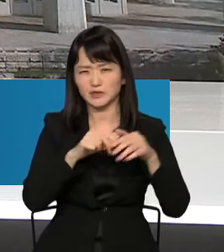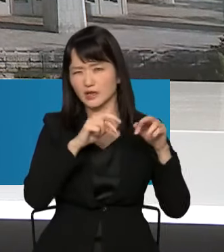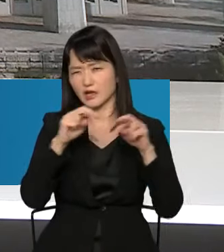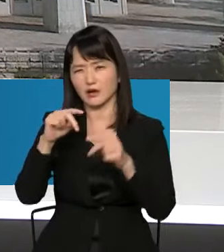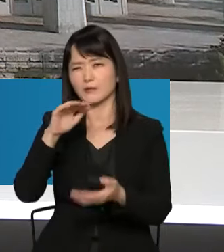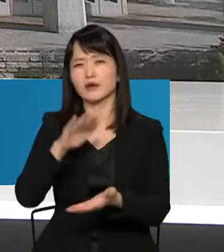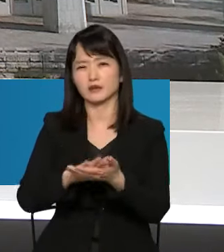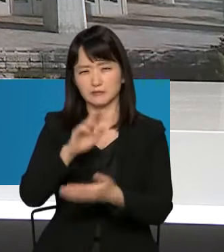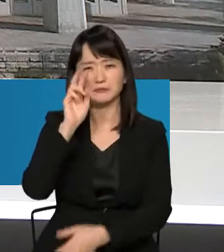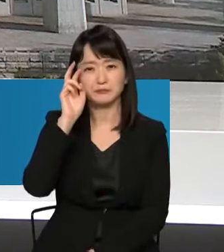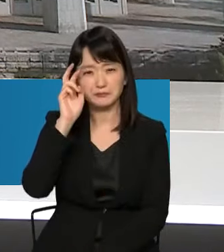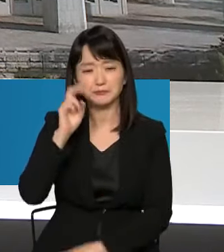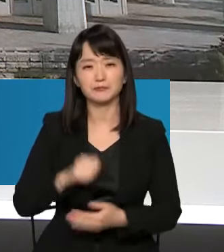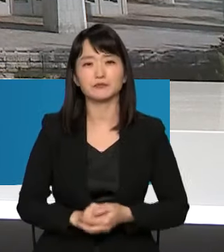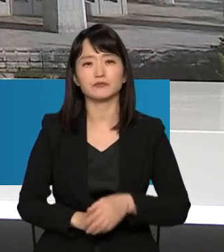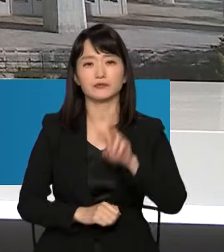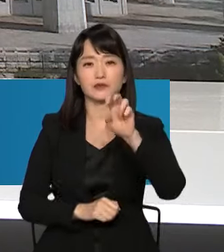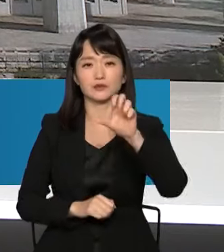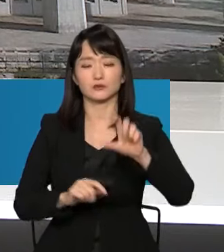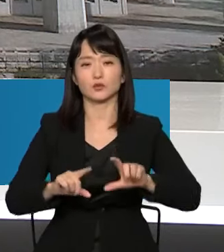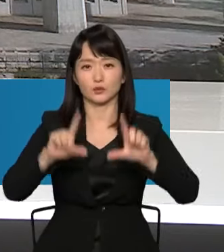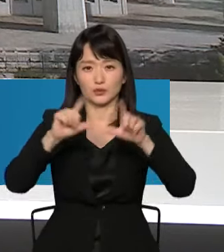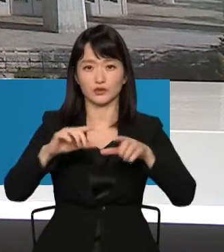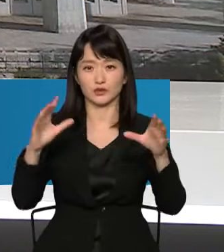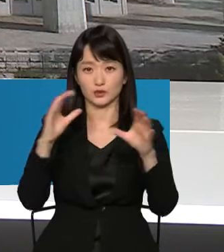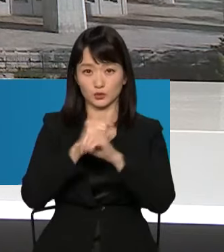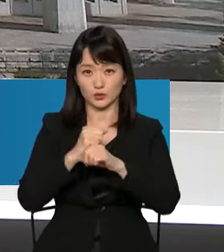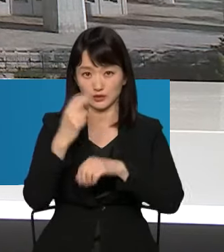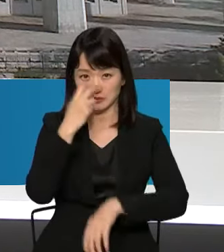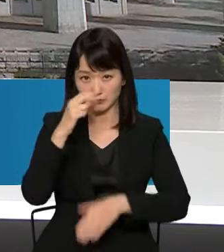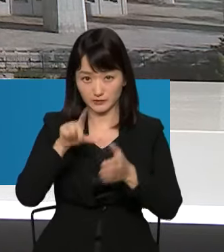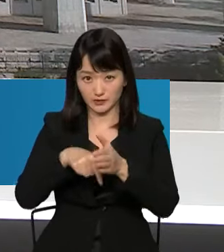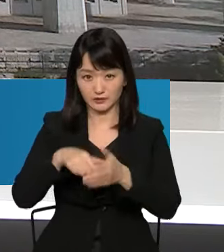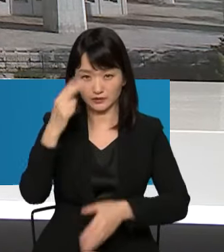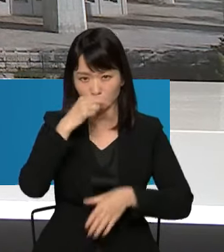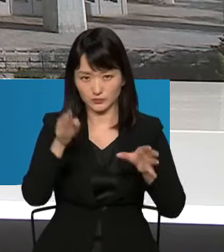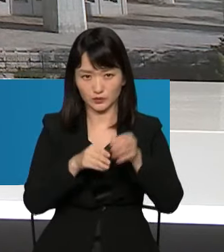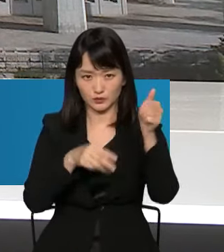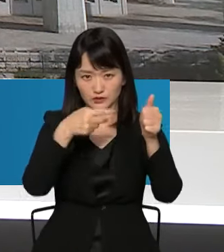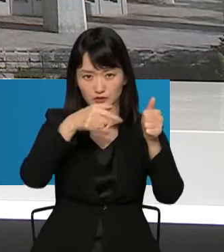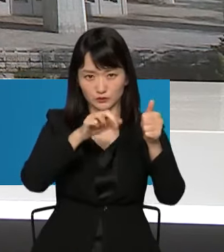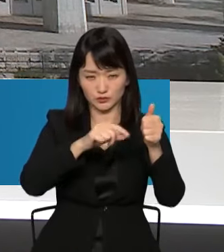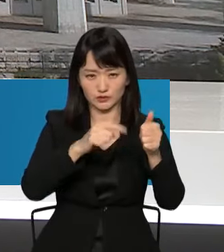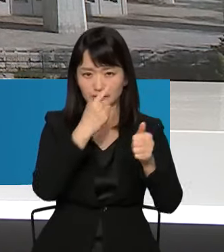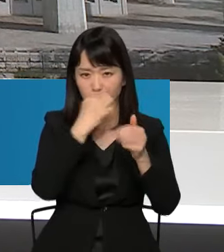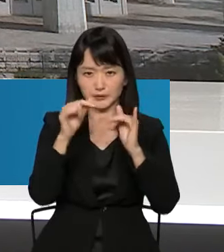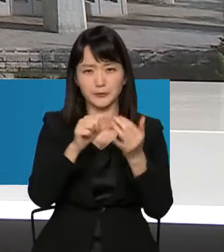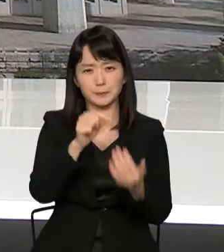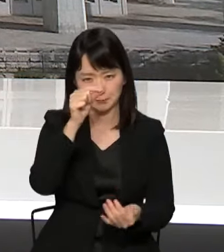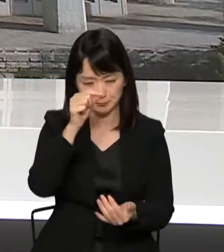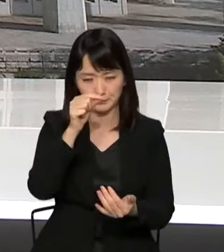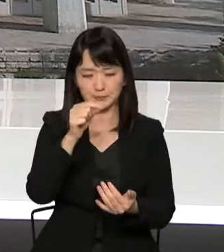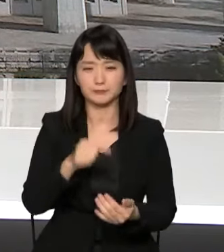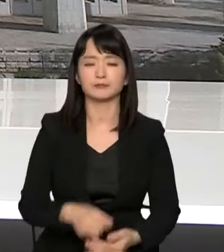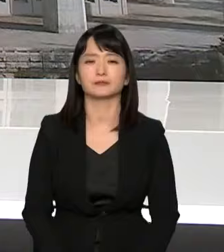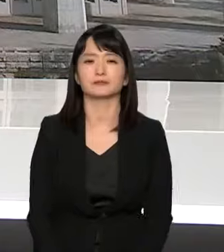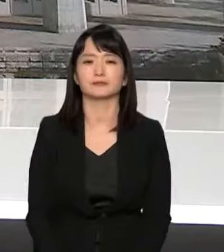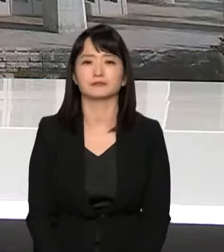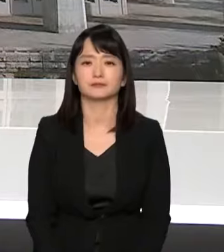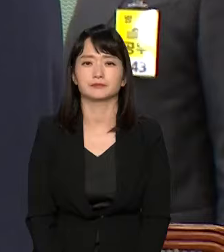공방이 예상되는 가운데 25일 종합감사에는 심우정 검찰총장이 증인으로 채택됐습니다. 김휘란